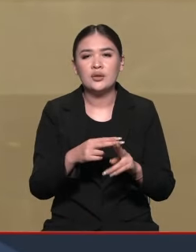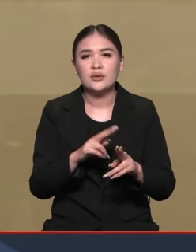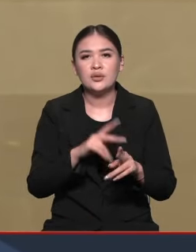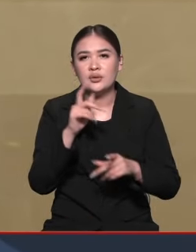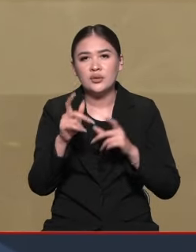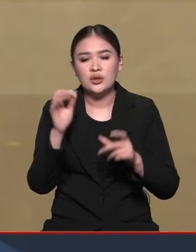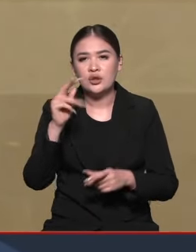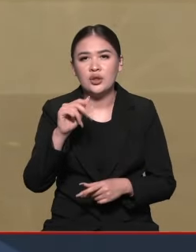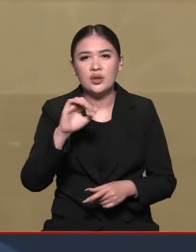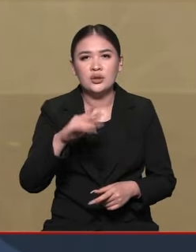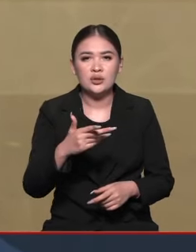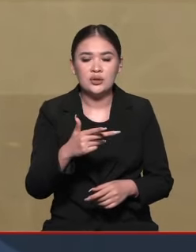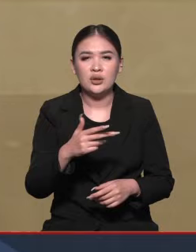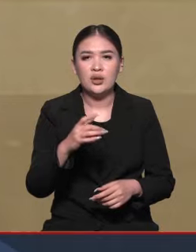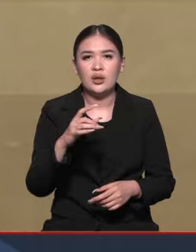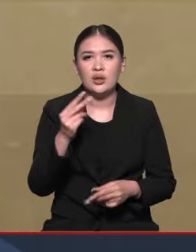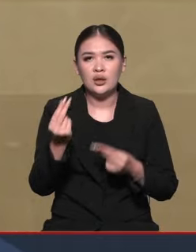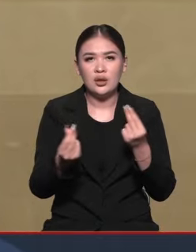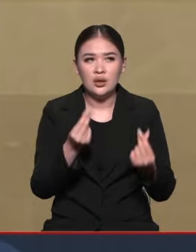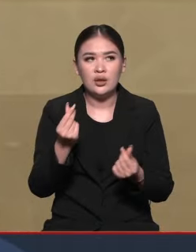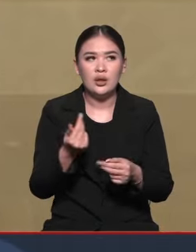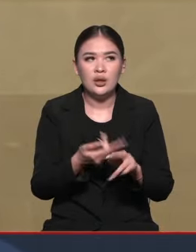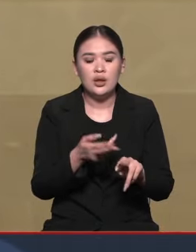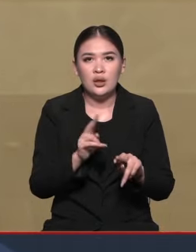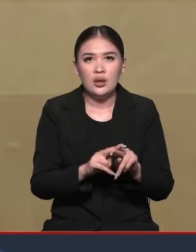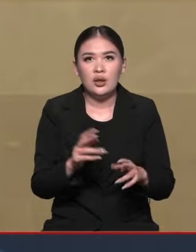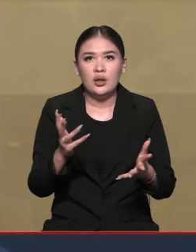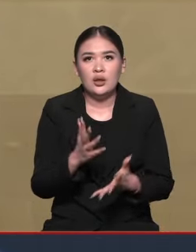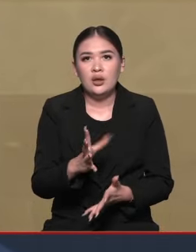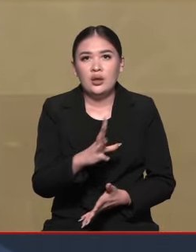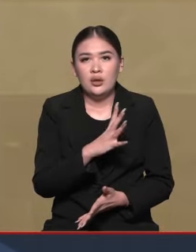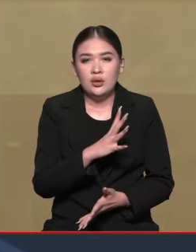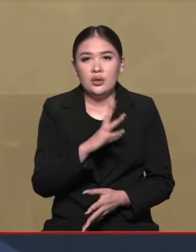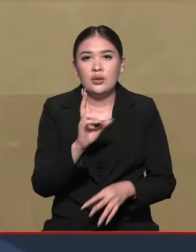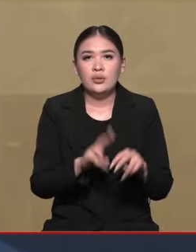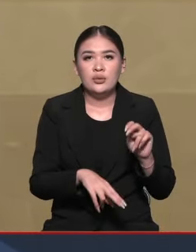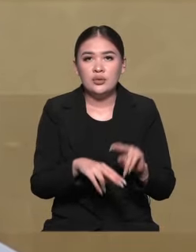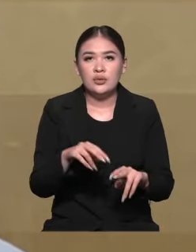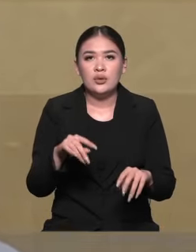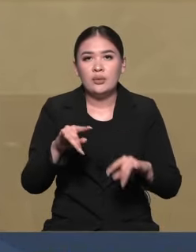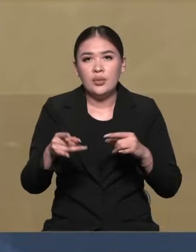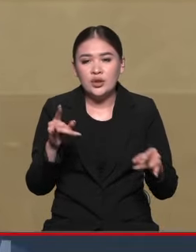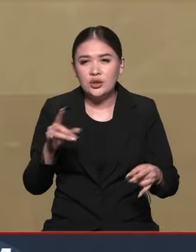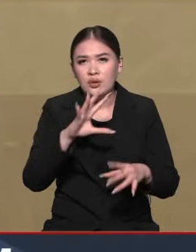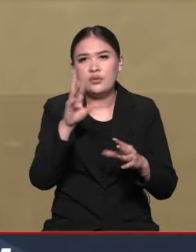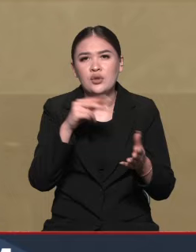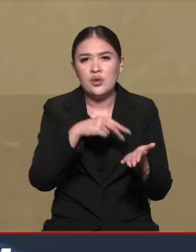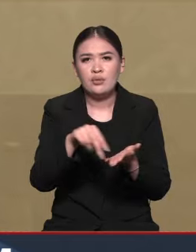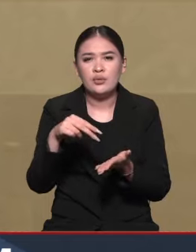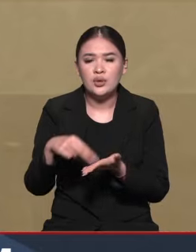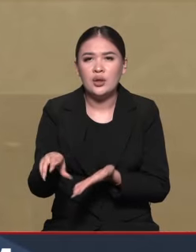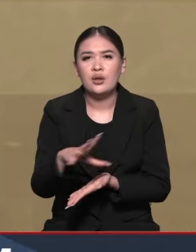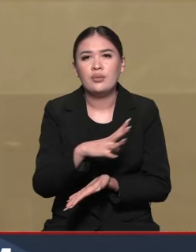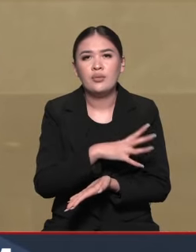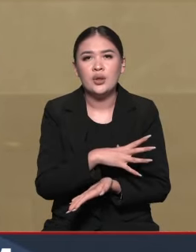возмещения части расходов, которые мы понесли. То есть мы построили помещение, закупили все оборудование необходимое, и